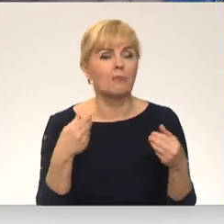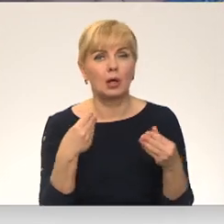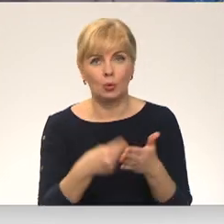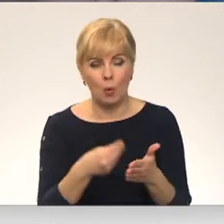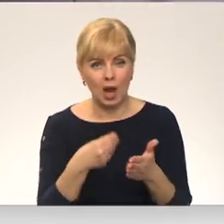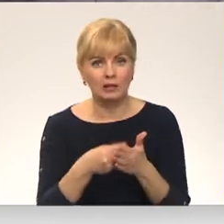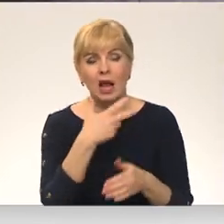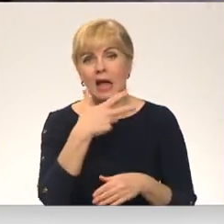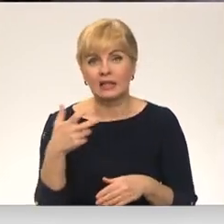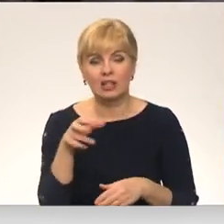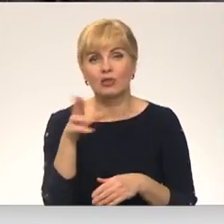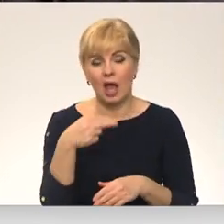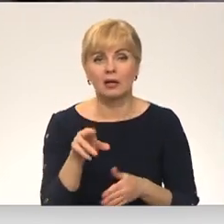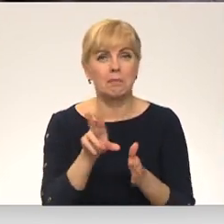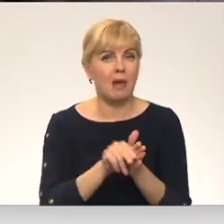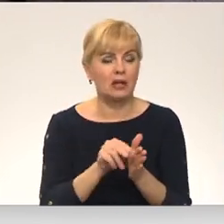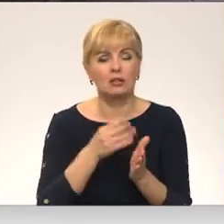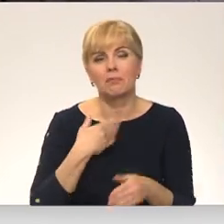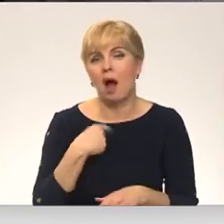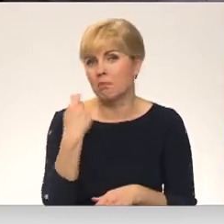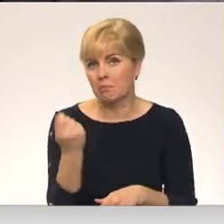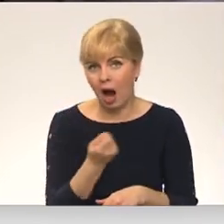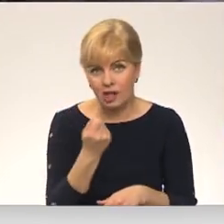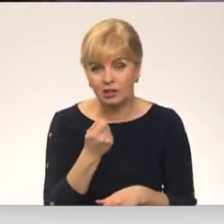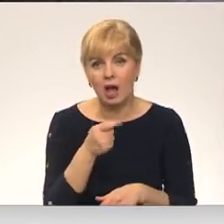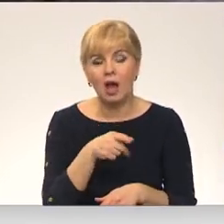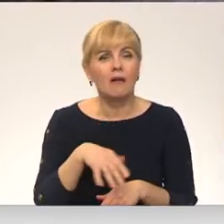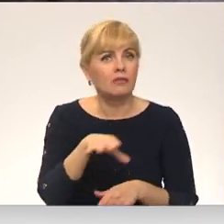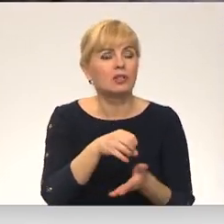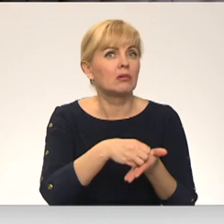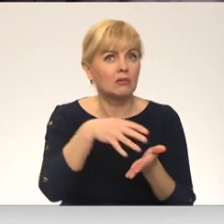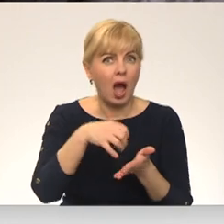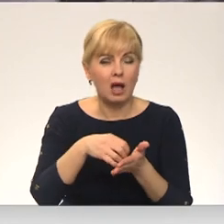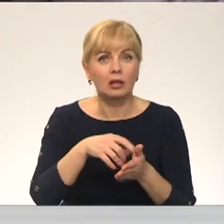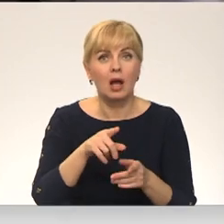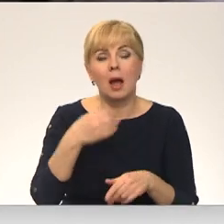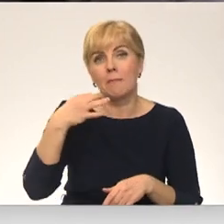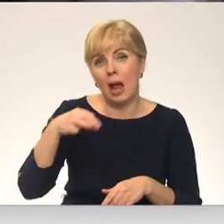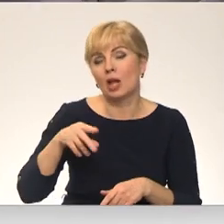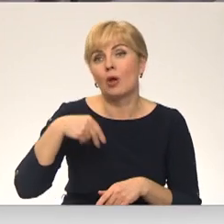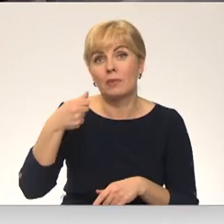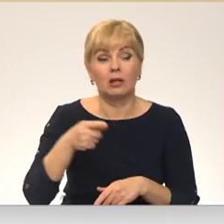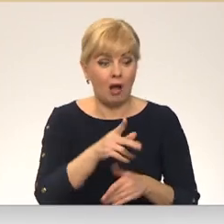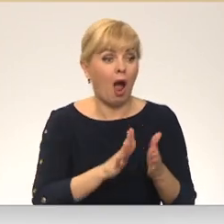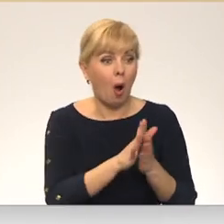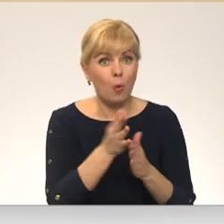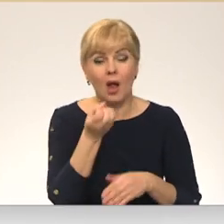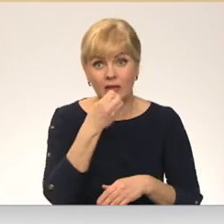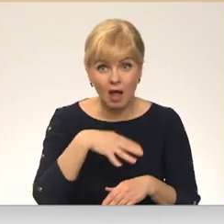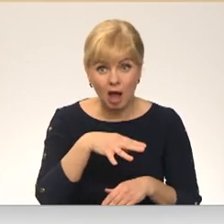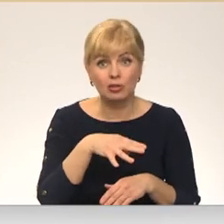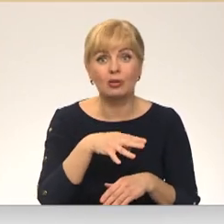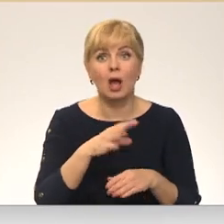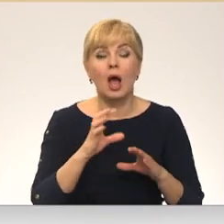eiro pensijā tas ir ļoti maz, bet visi dārgi. Nu, iedom meitam arī, ko man izaug. Satājas